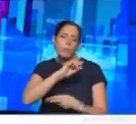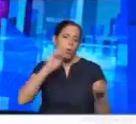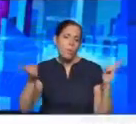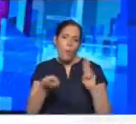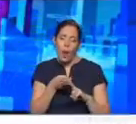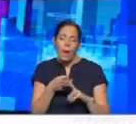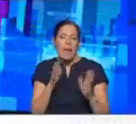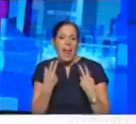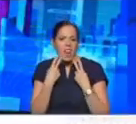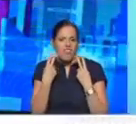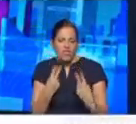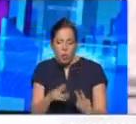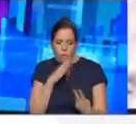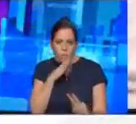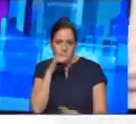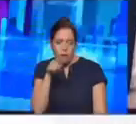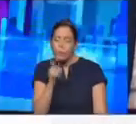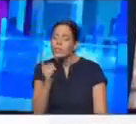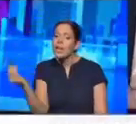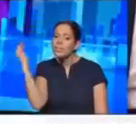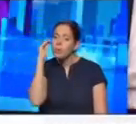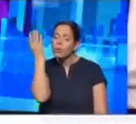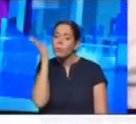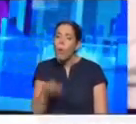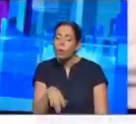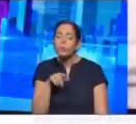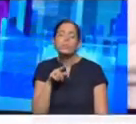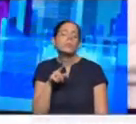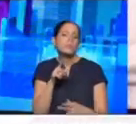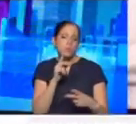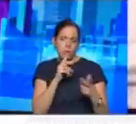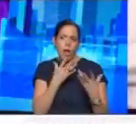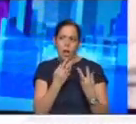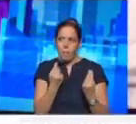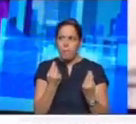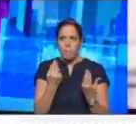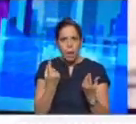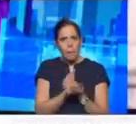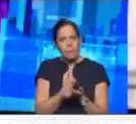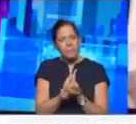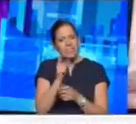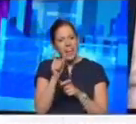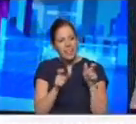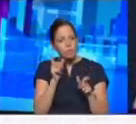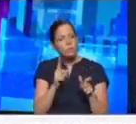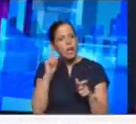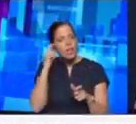איך לפתור את הבעיה הזאת. צריך לזכור שבכל זאת מדובר בהרבה מאוד פעמים אנשים שצריך